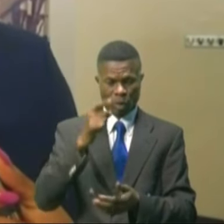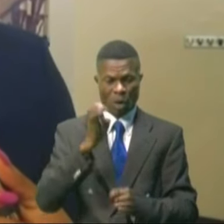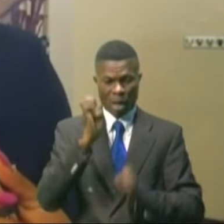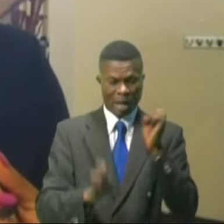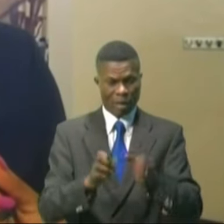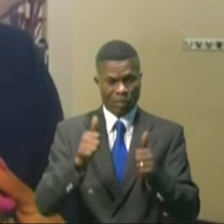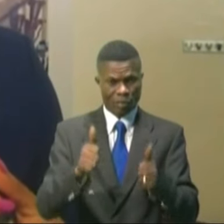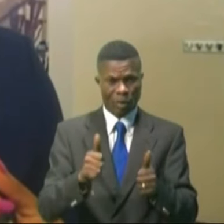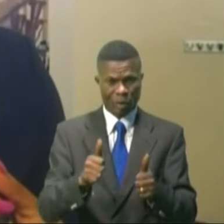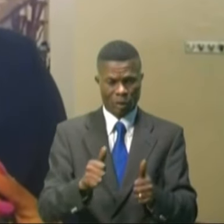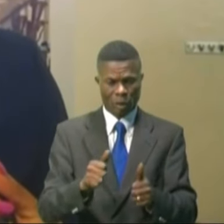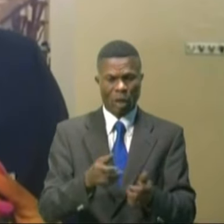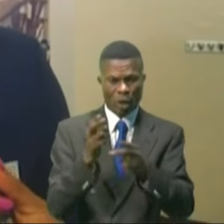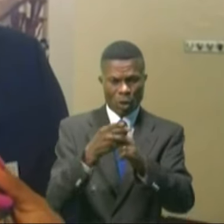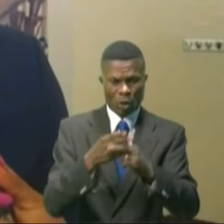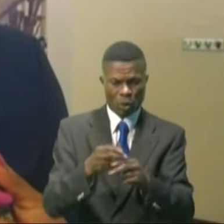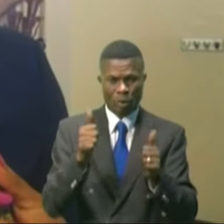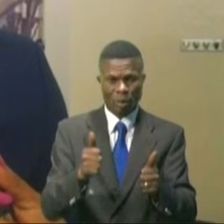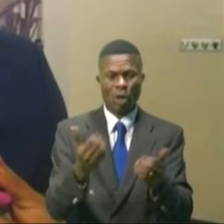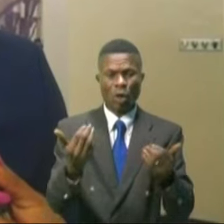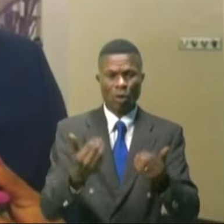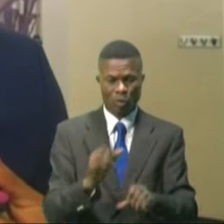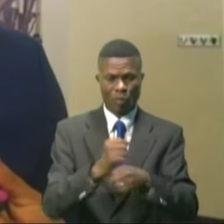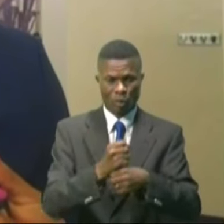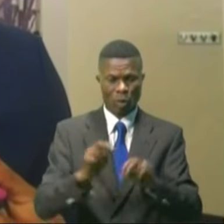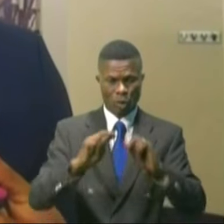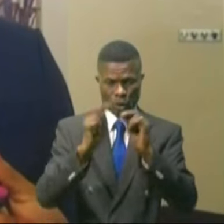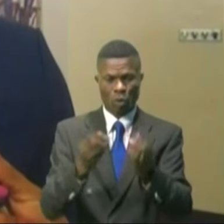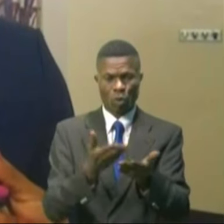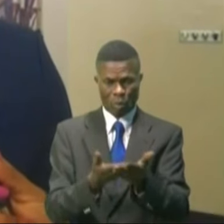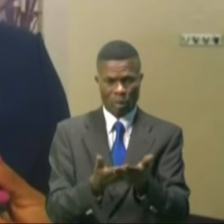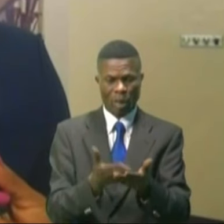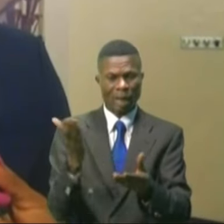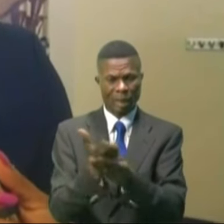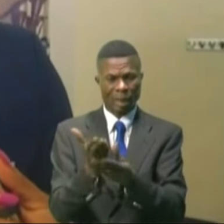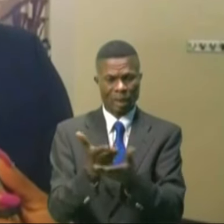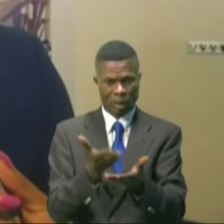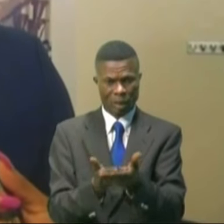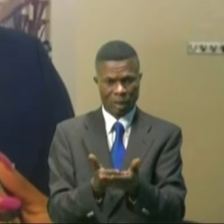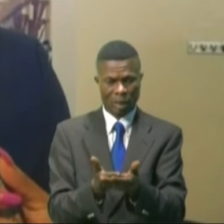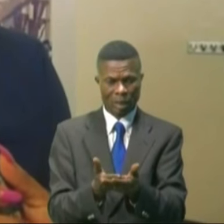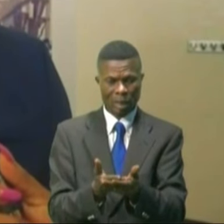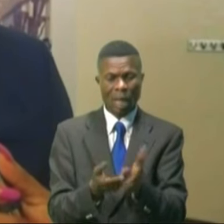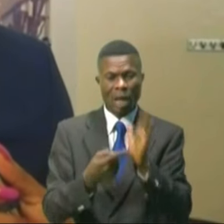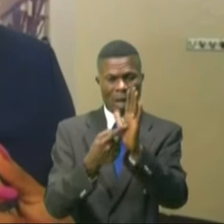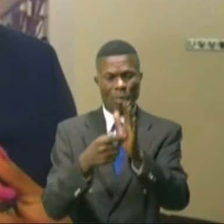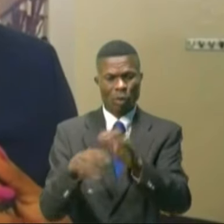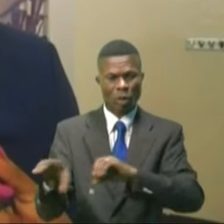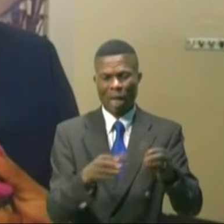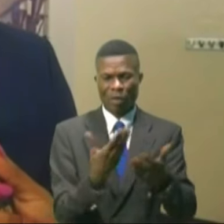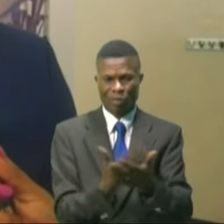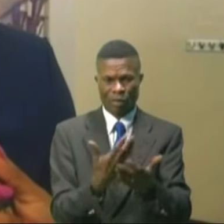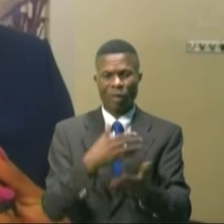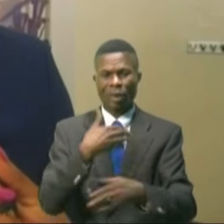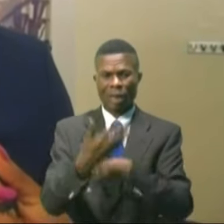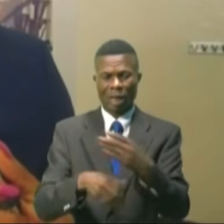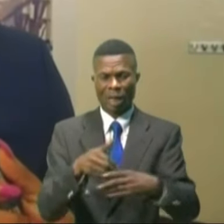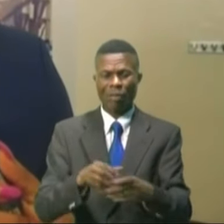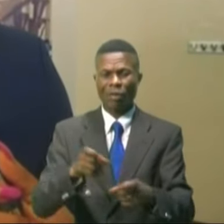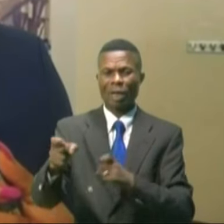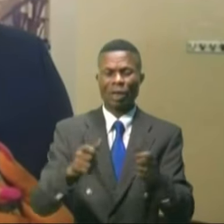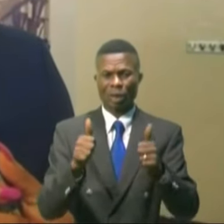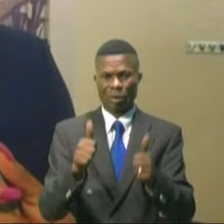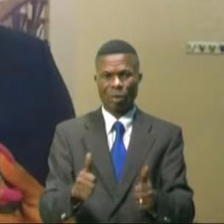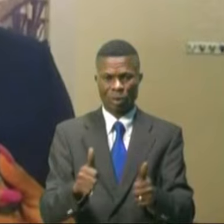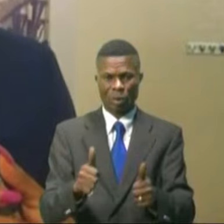évaluation, pour un bon suivi, on a voulu mettre en place une feuille de route, faire sortir des actions urgentes à mener pour la bonne gestion